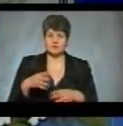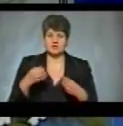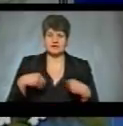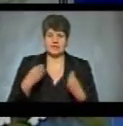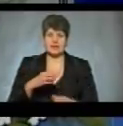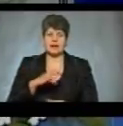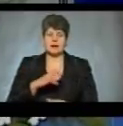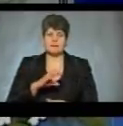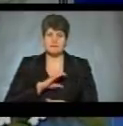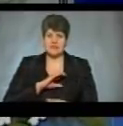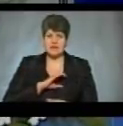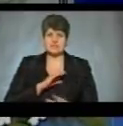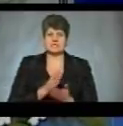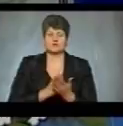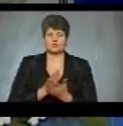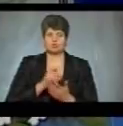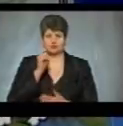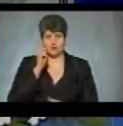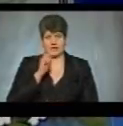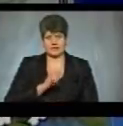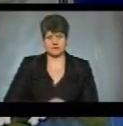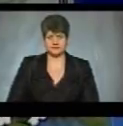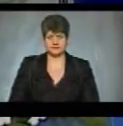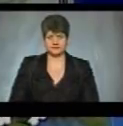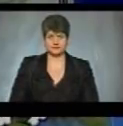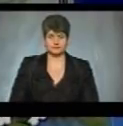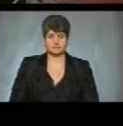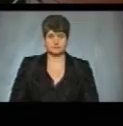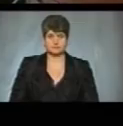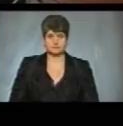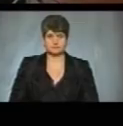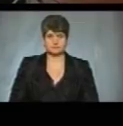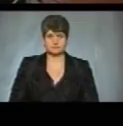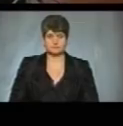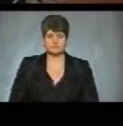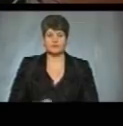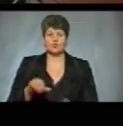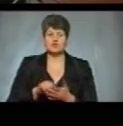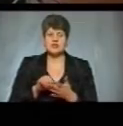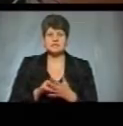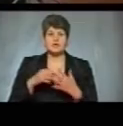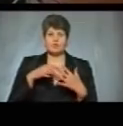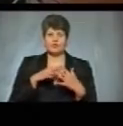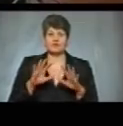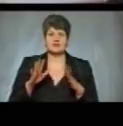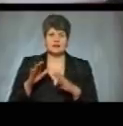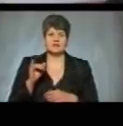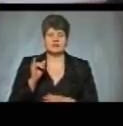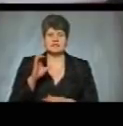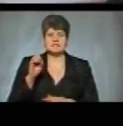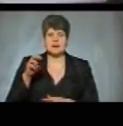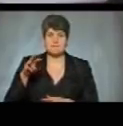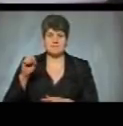медаллю «За службу Україні». Далі у сюжеті Анжели Шове. Учасник бойових дій Іван Семенів з села